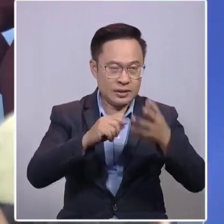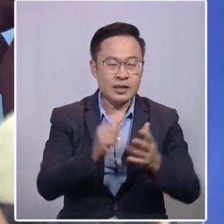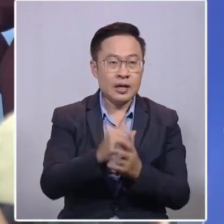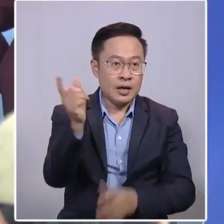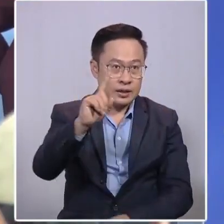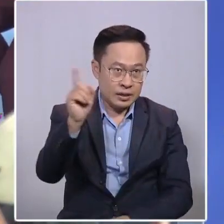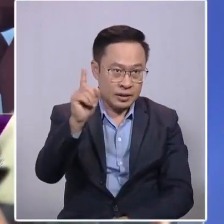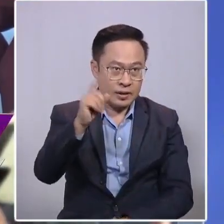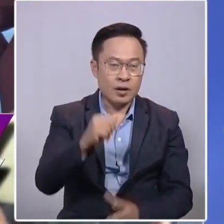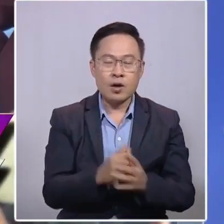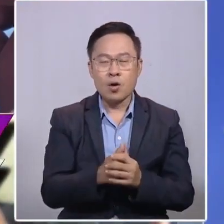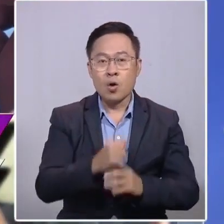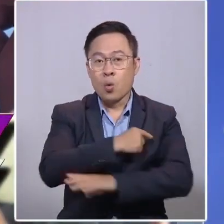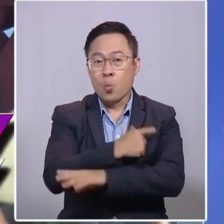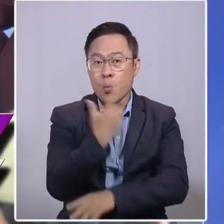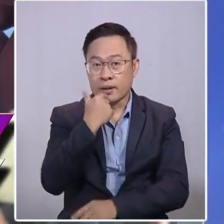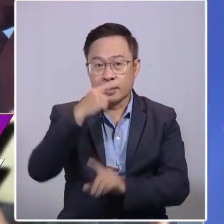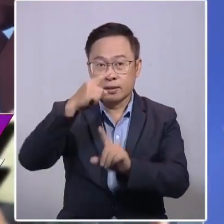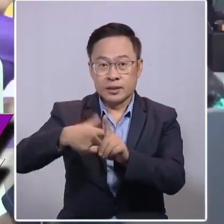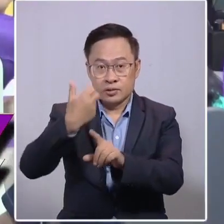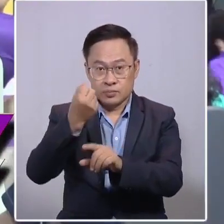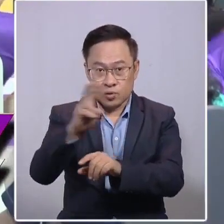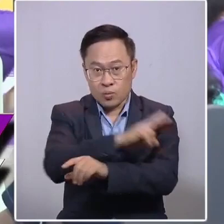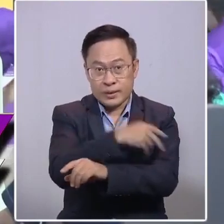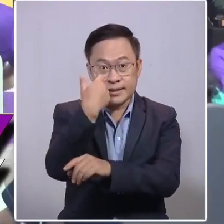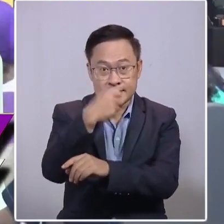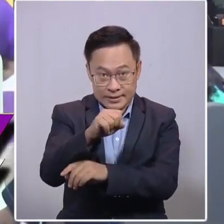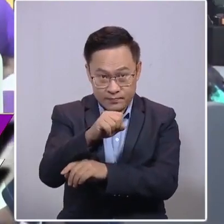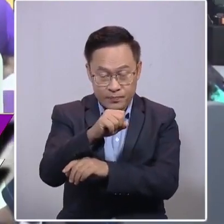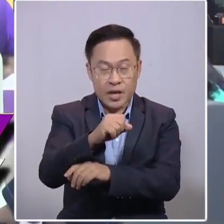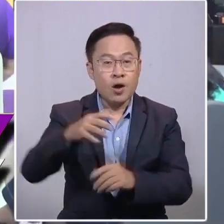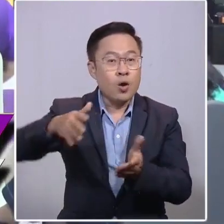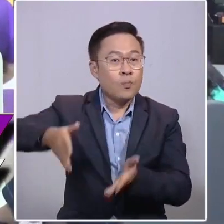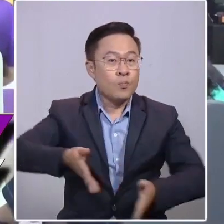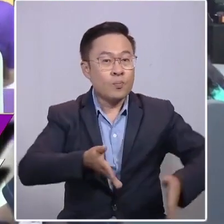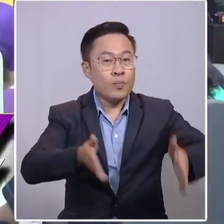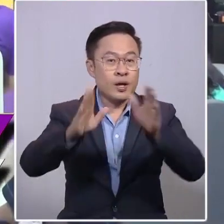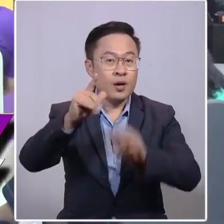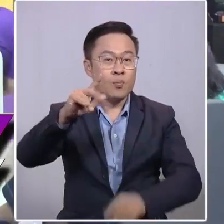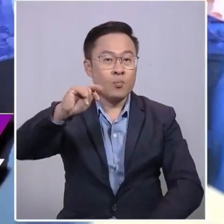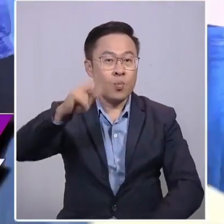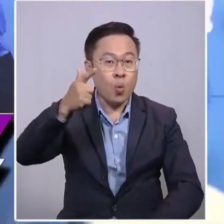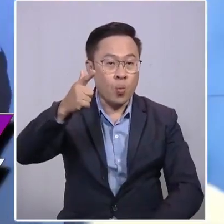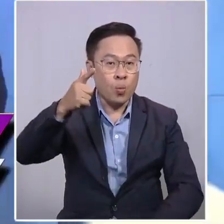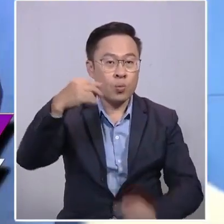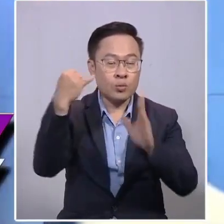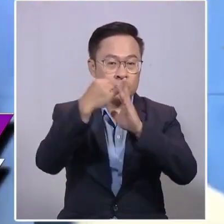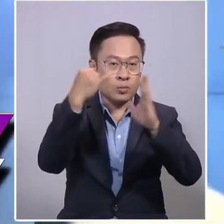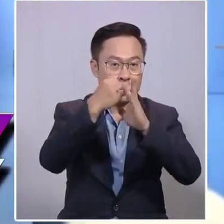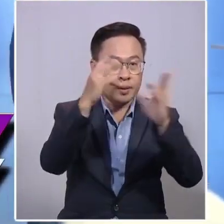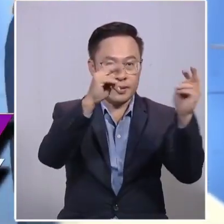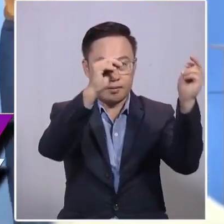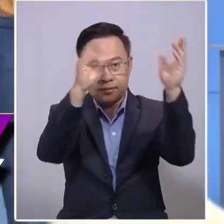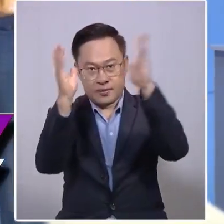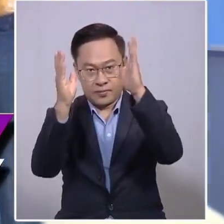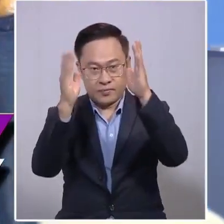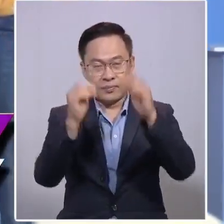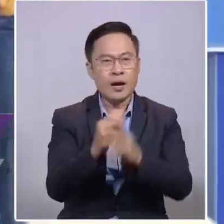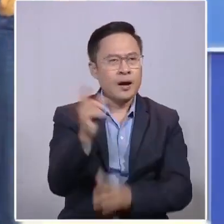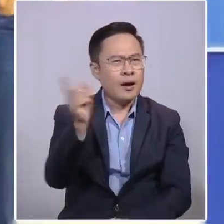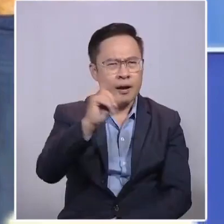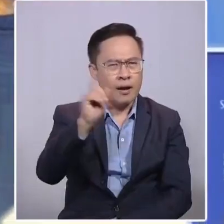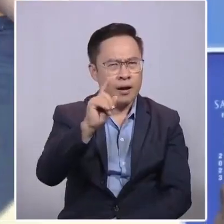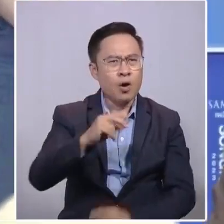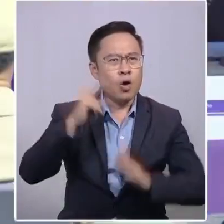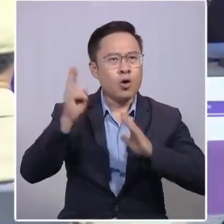อัน 2023วันอาทิตย์ที่ 10ธันวาคมวิ่งชมวิวแม่น้ำโขงที่จังหวัดนครพนมนะครับที่บอกว่าวิ่งรักโลกทำไมถึงวิ่งรัก